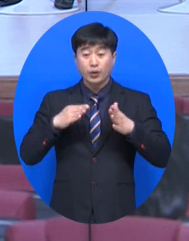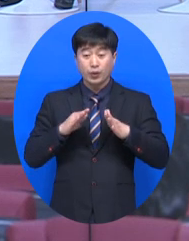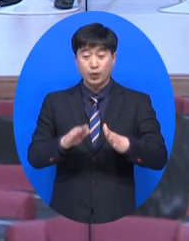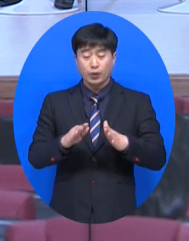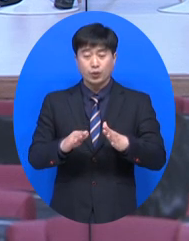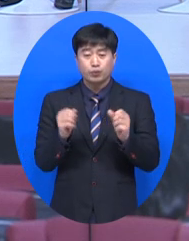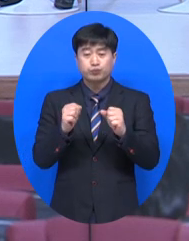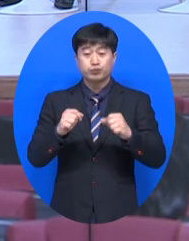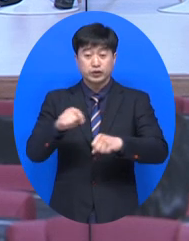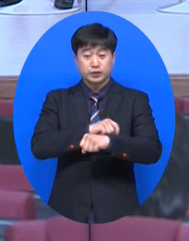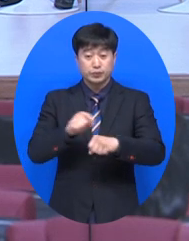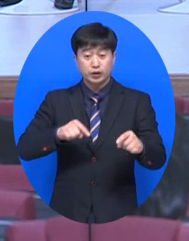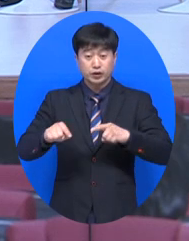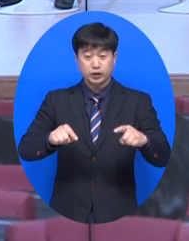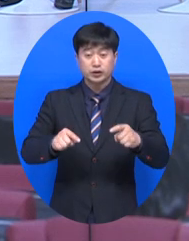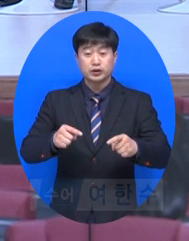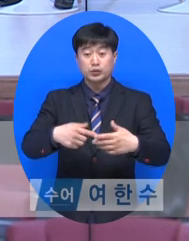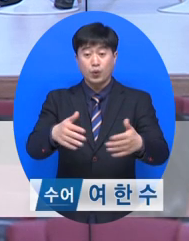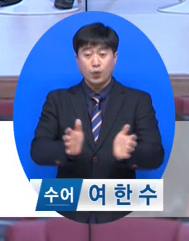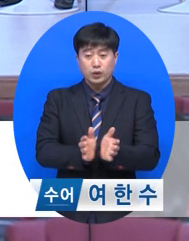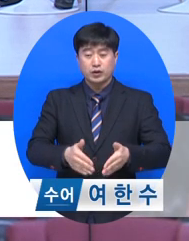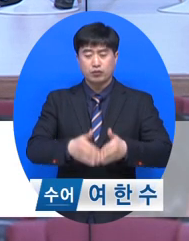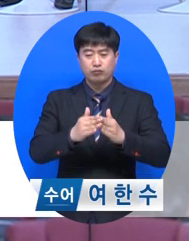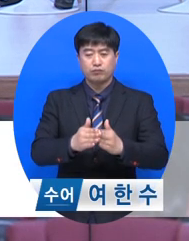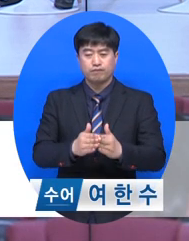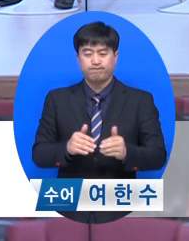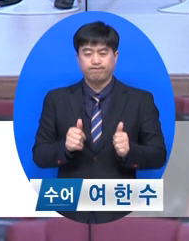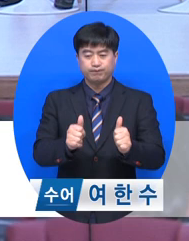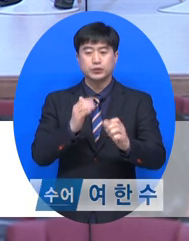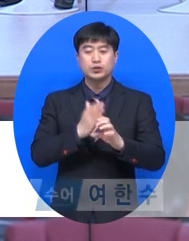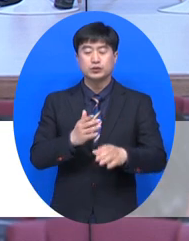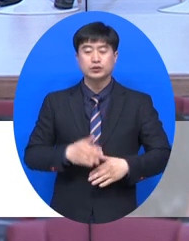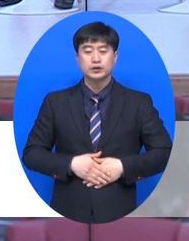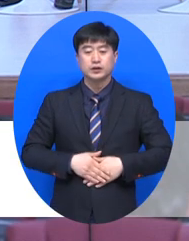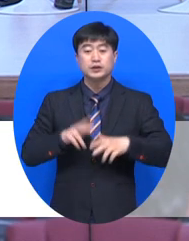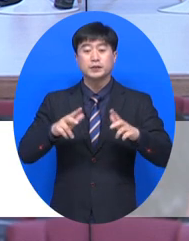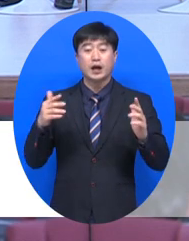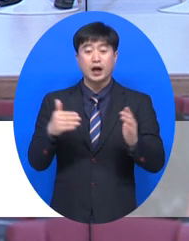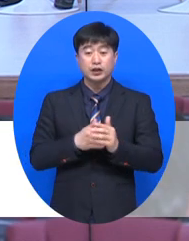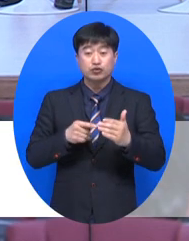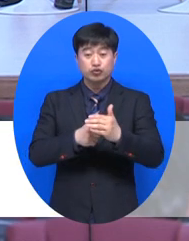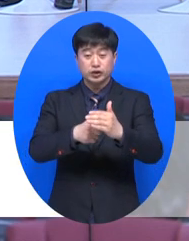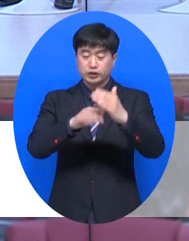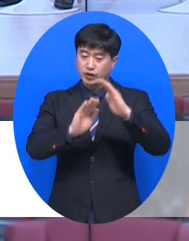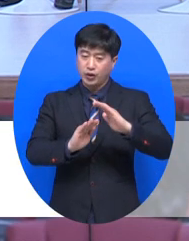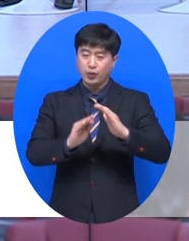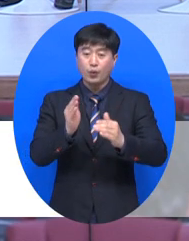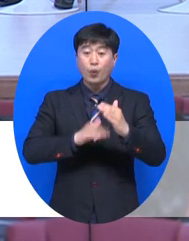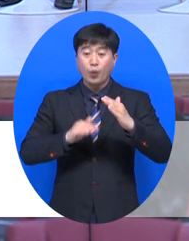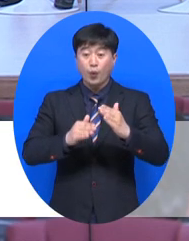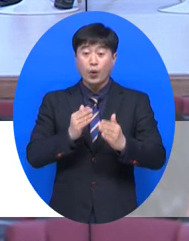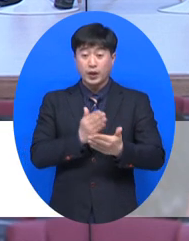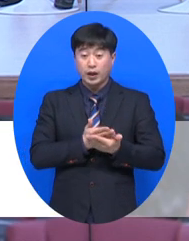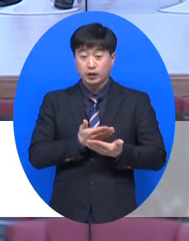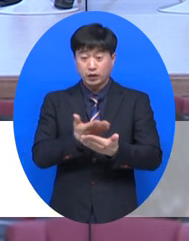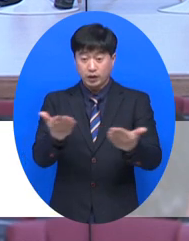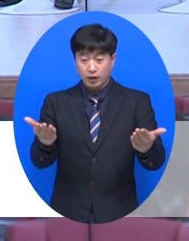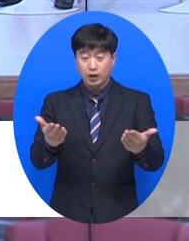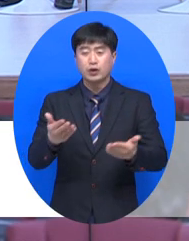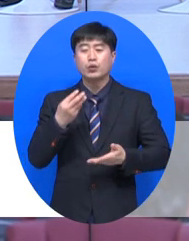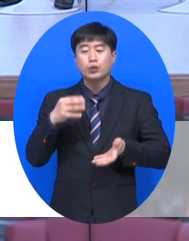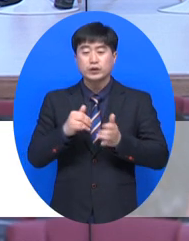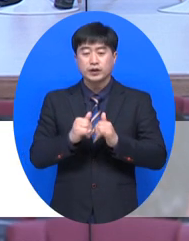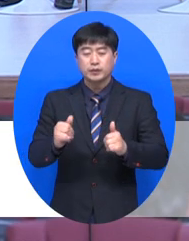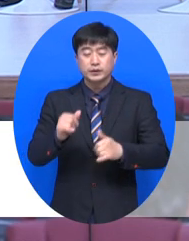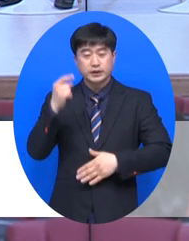경기도가 경기 북부 특별자치도 설치에 박차를 가하고 있습니다. 현재까지의 추진 경과를 공유하는 자리를 만들어 도민